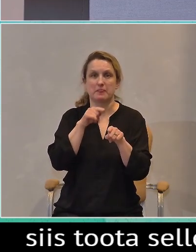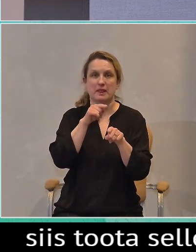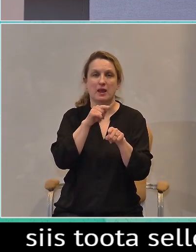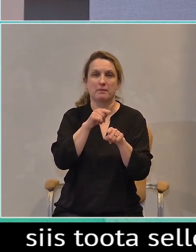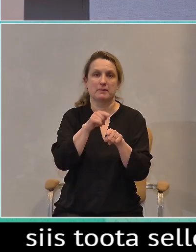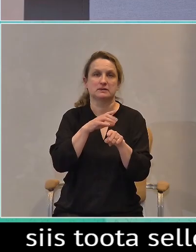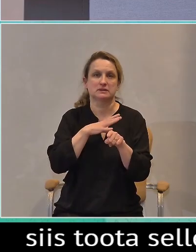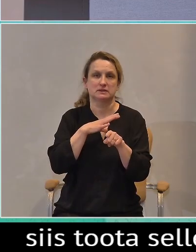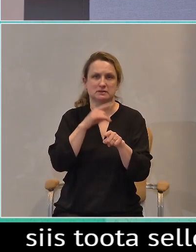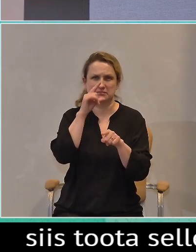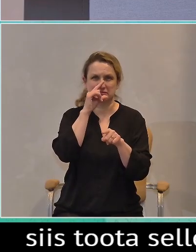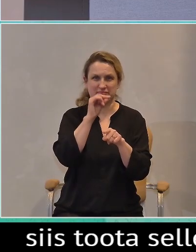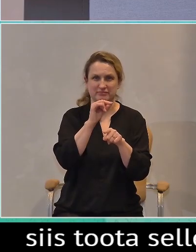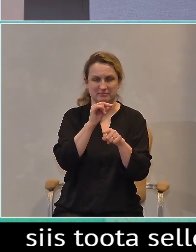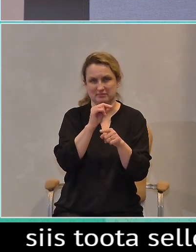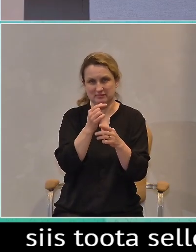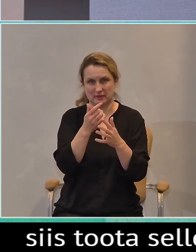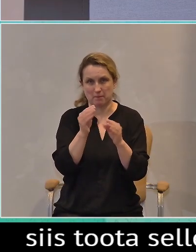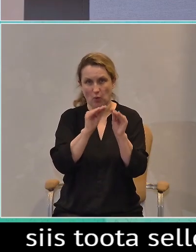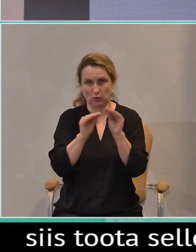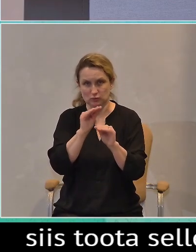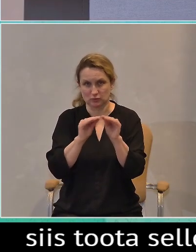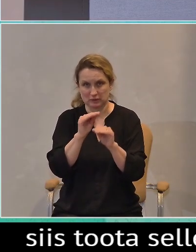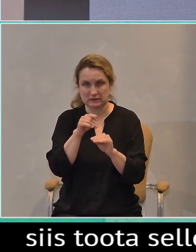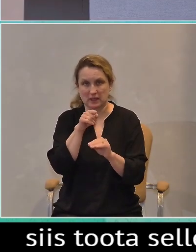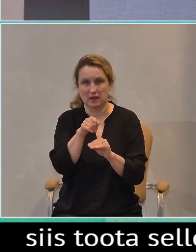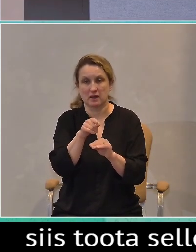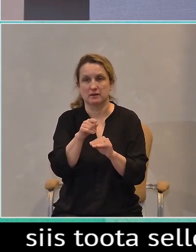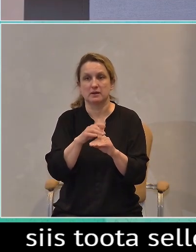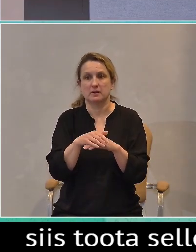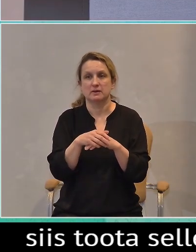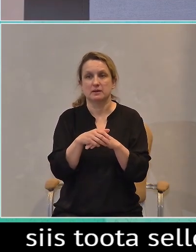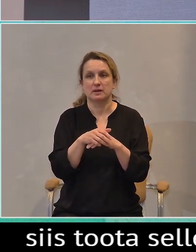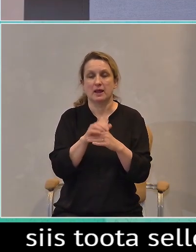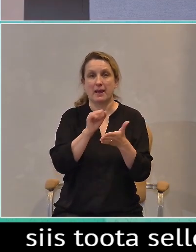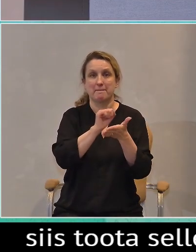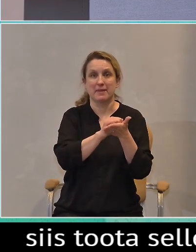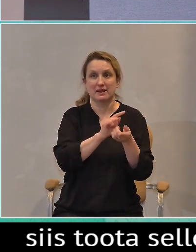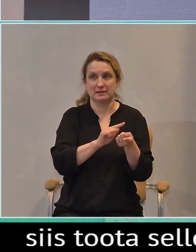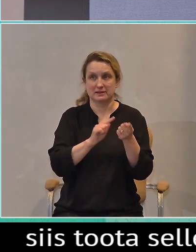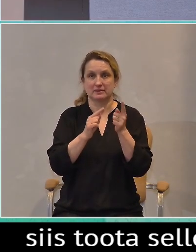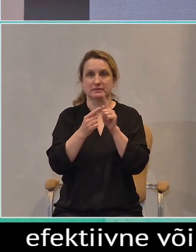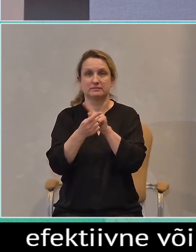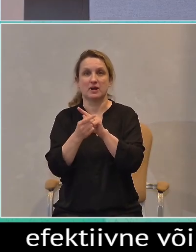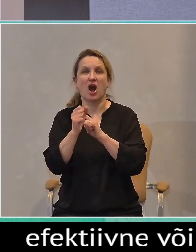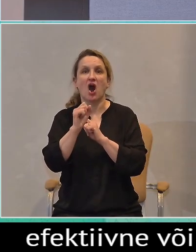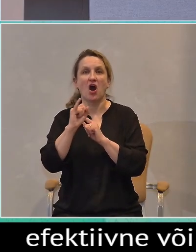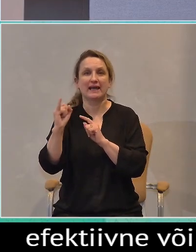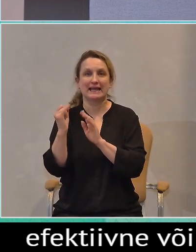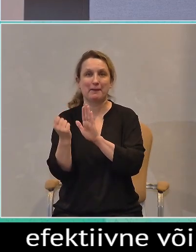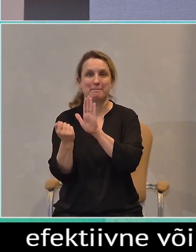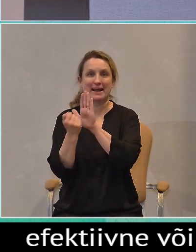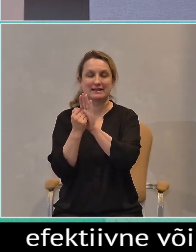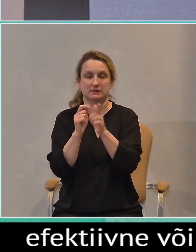ankurfibrillide moodustumisel. Ja kui nüüd viia pilt üle selliseks AI pildiks, et aru